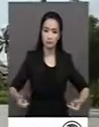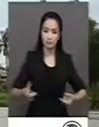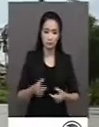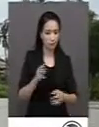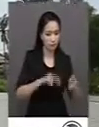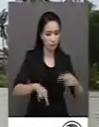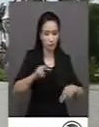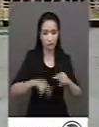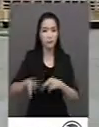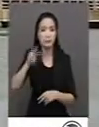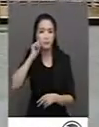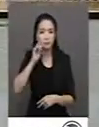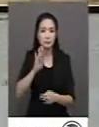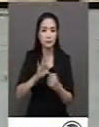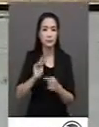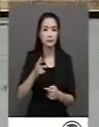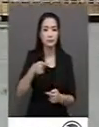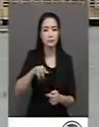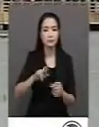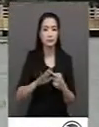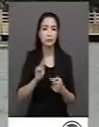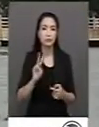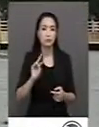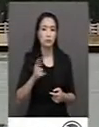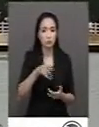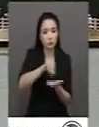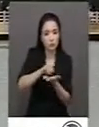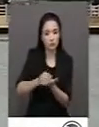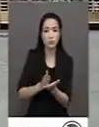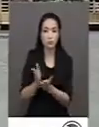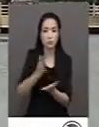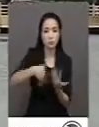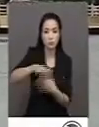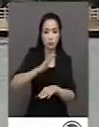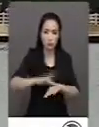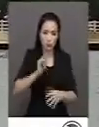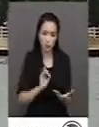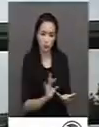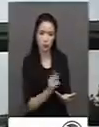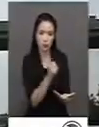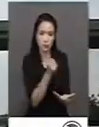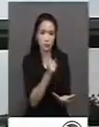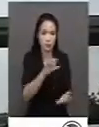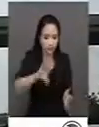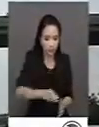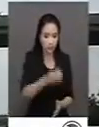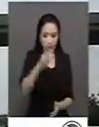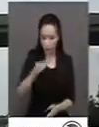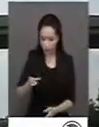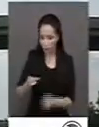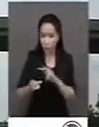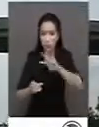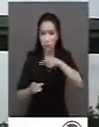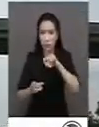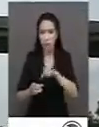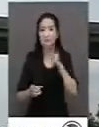ำรวจลุ่มแม่น้ำบางปะกงเพื่อที่จะเก็บข้อมูลด้านชีวภาพความสมบูรณ์ของแหล่งน้ำไปตรวจสอบดูพบว่าแม่น้ำบ